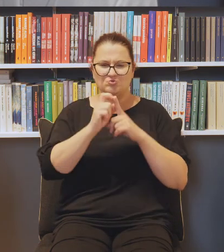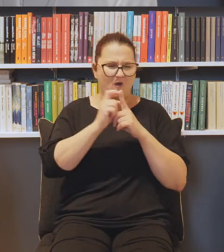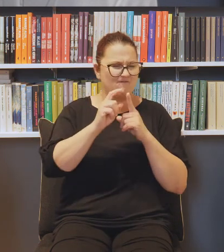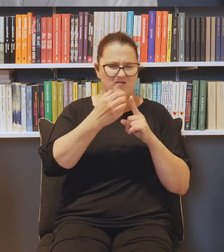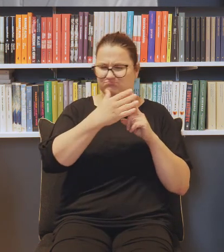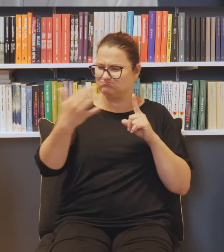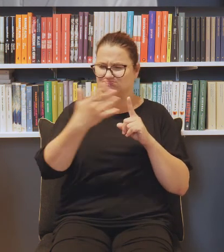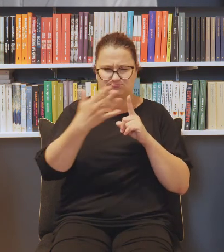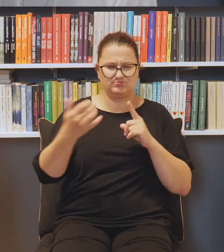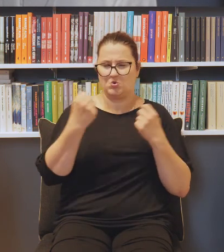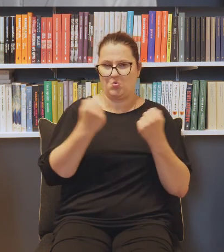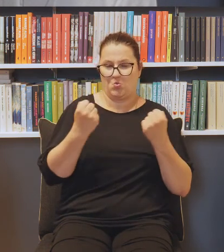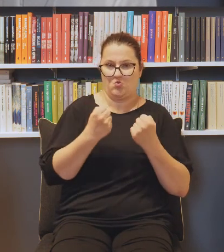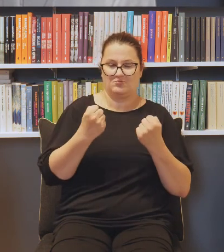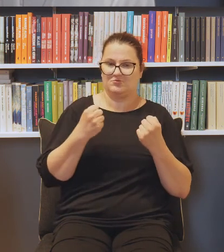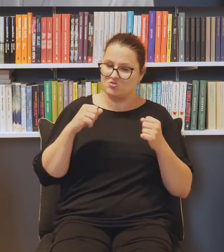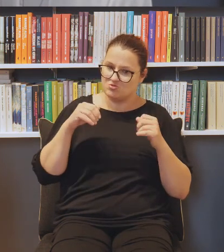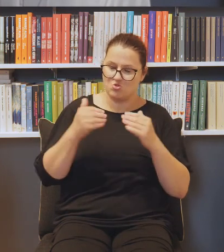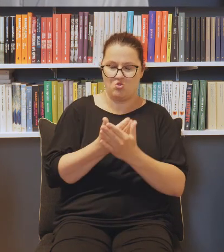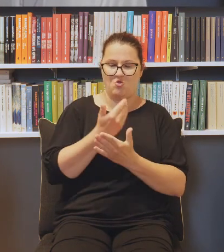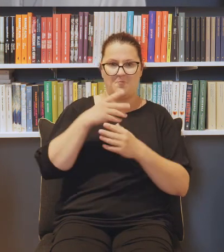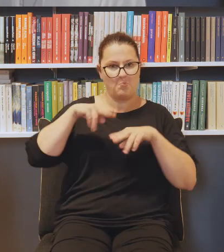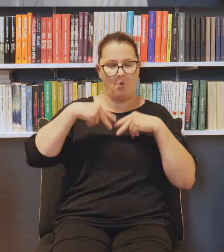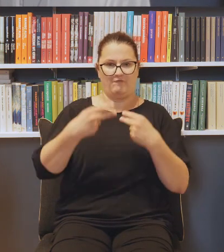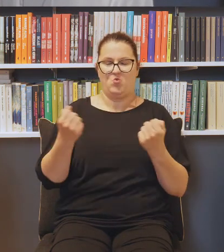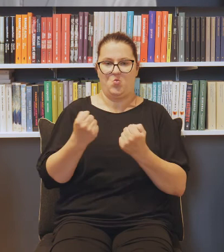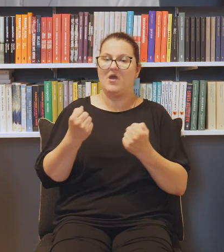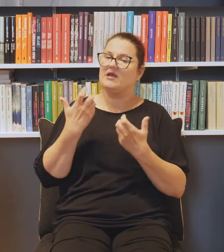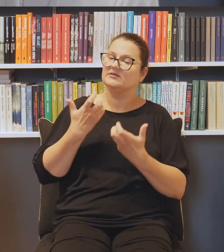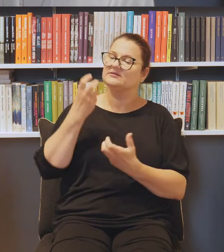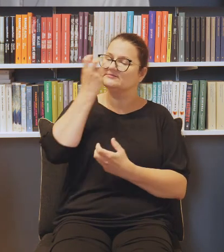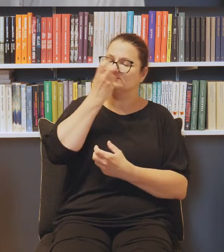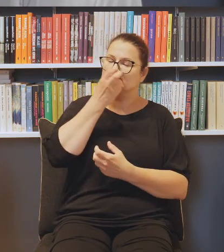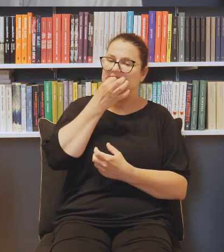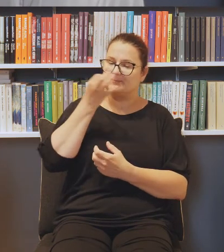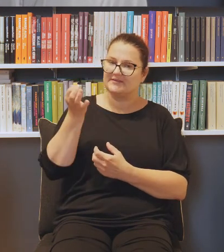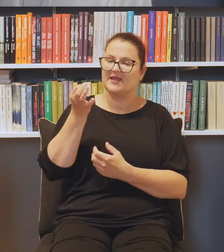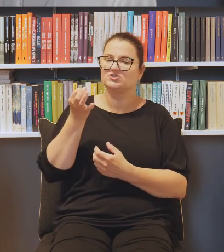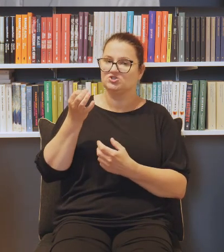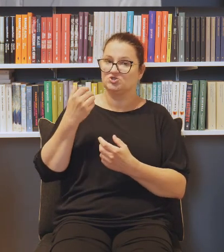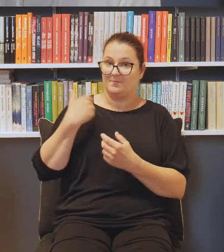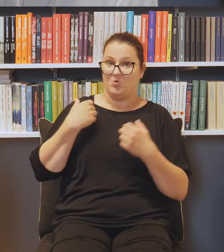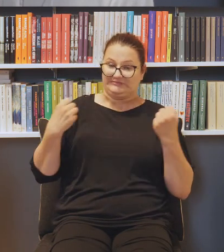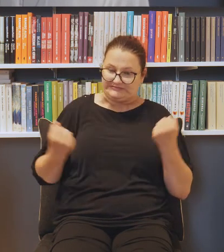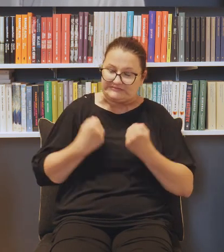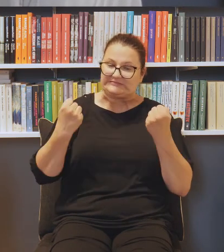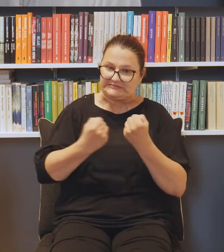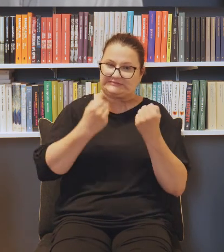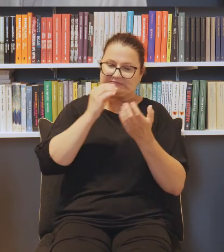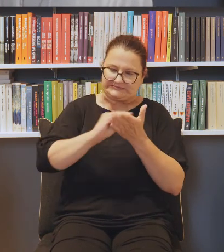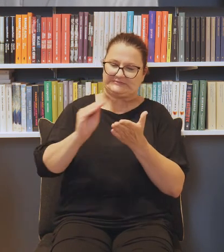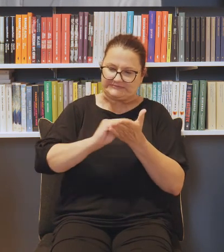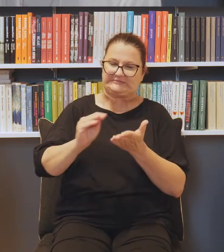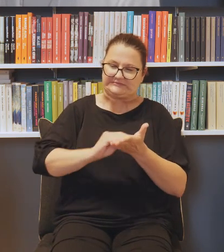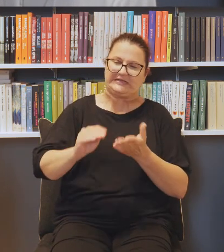bardzo odświeżające literaturę dla mnie. Chciałam pana zapytać, czy to był dla pana wysiłek, tak? Pisanie tej książki,